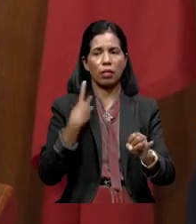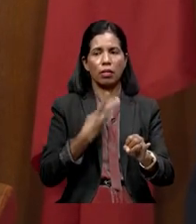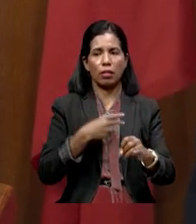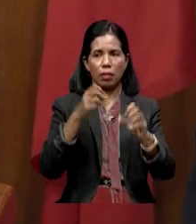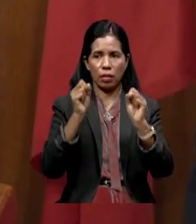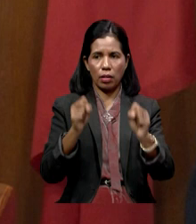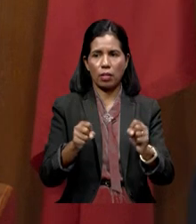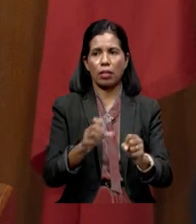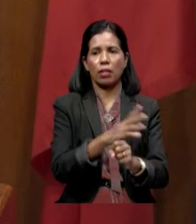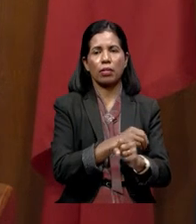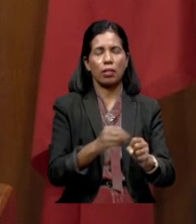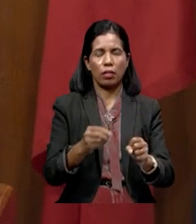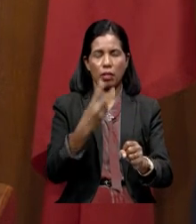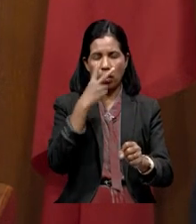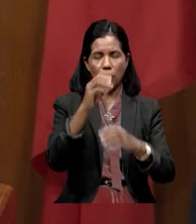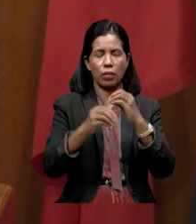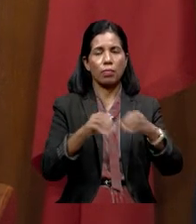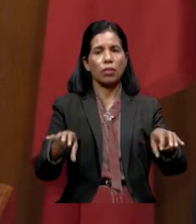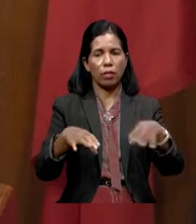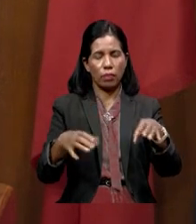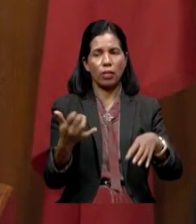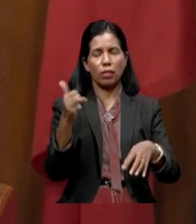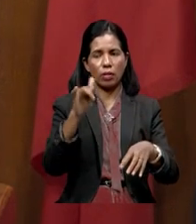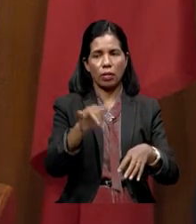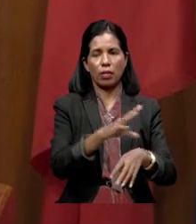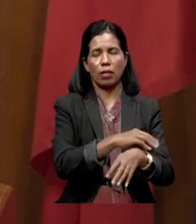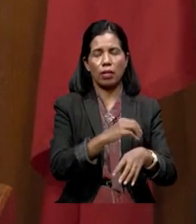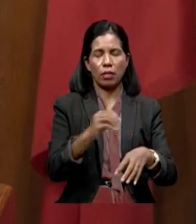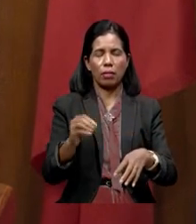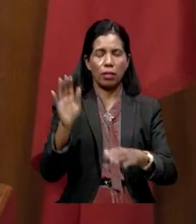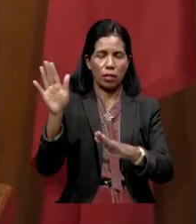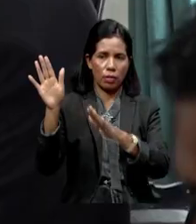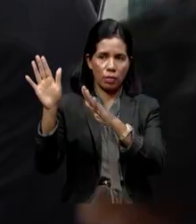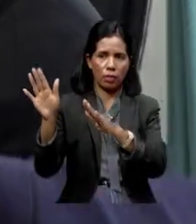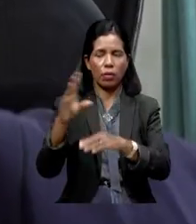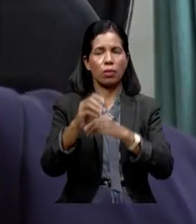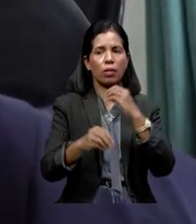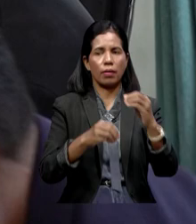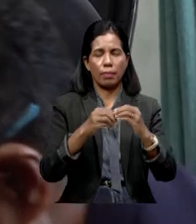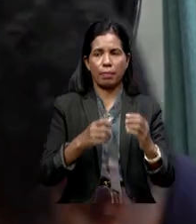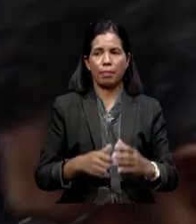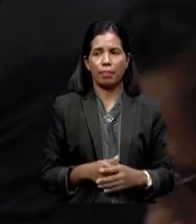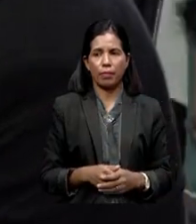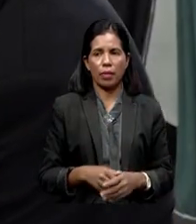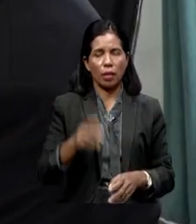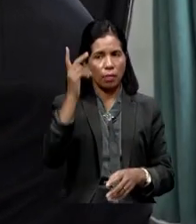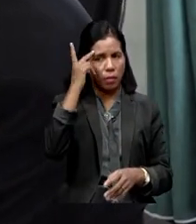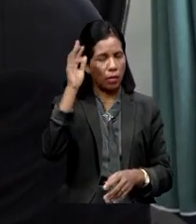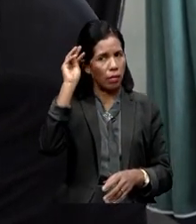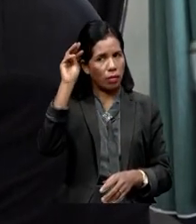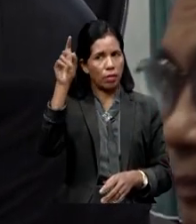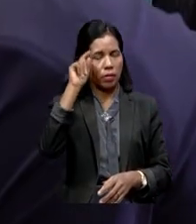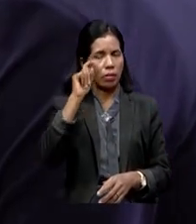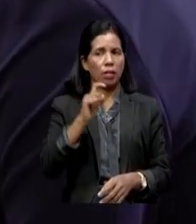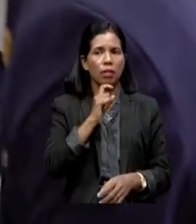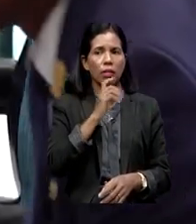berkongsi pengalaman untuk memajukan di kawasan perdesaan melalui sistem ministro